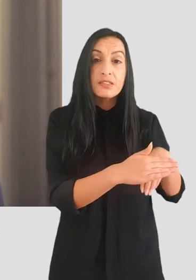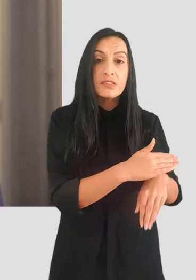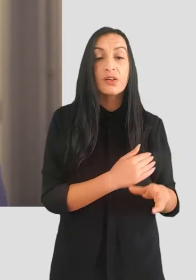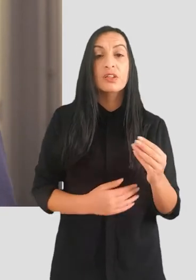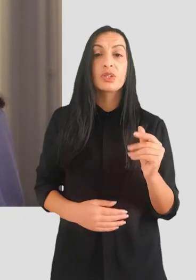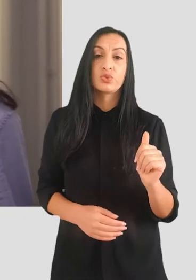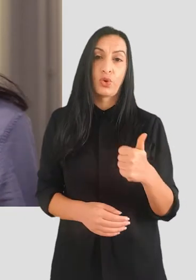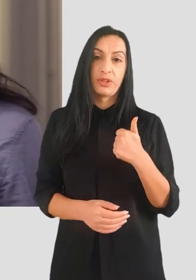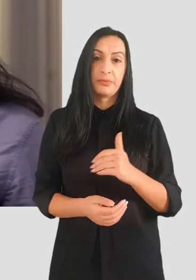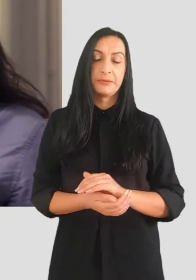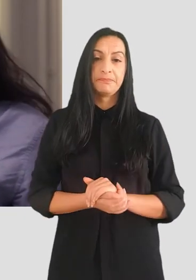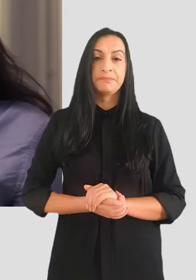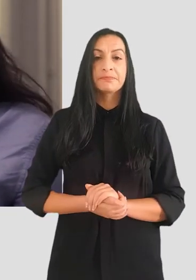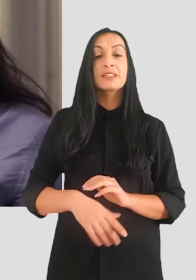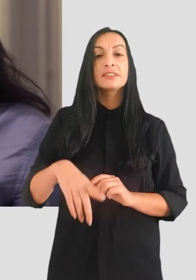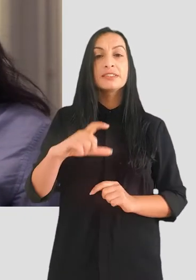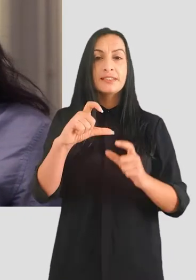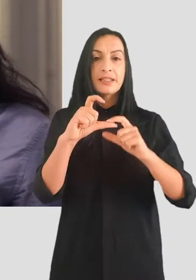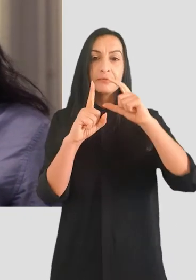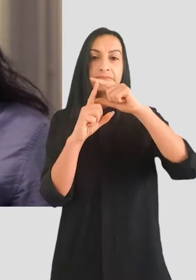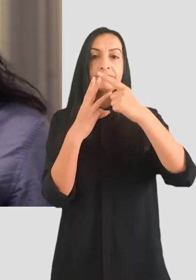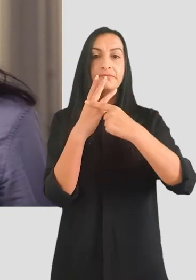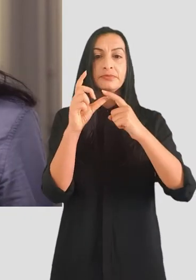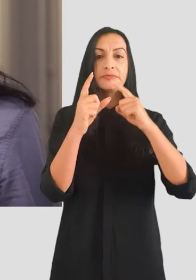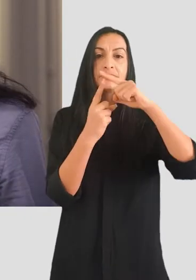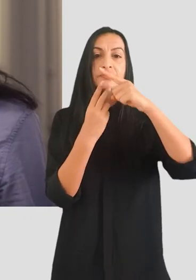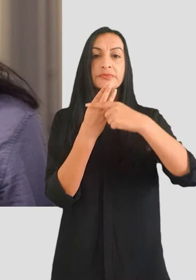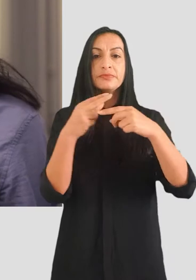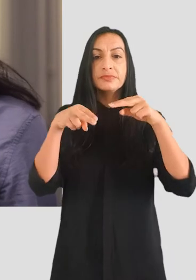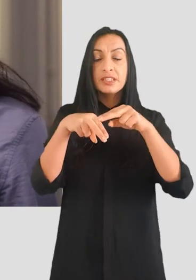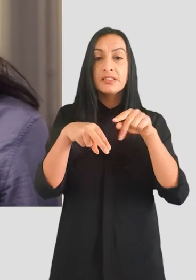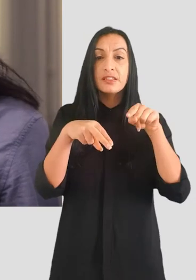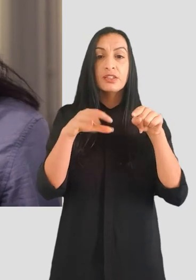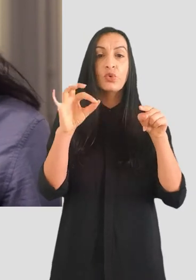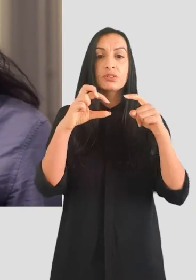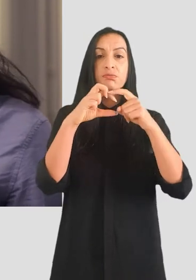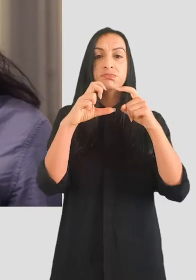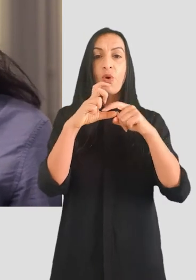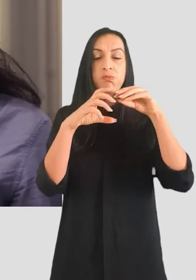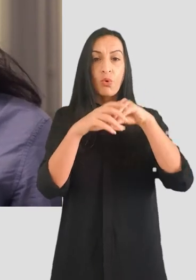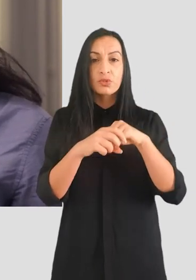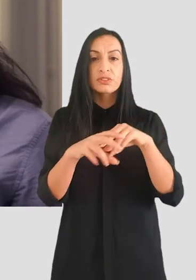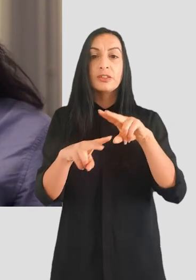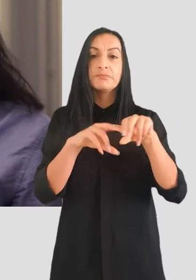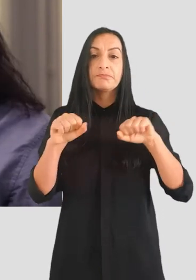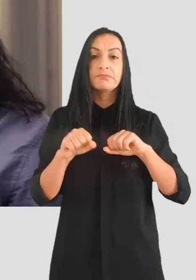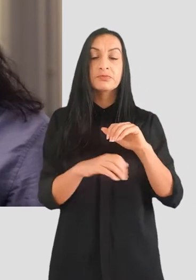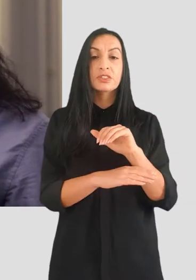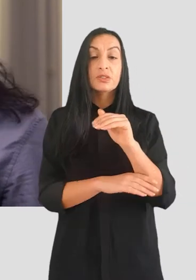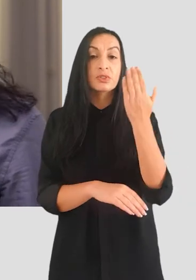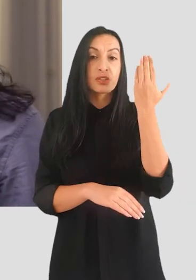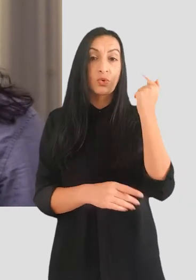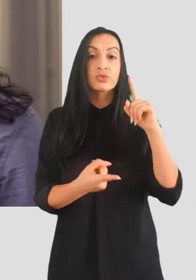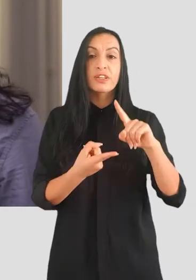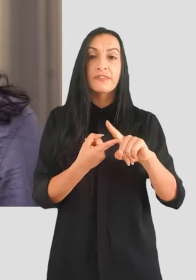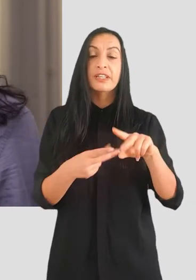muhafaza edilmesi. Dolayısıyla bilgi de burada hayat kurtaran bir şey oluyor. Cinsel şiddet sonrası ne yapılacağına ilişkin öncesinde ya da